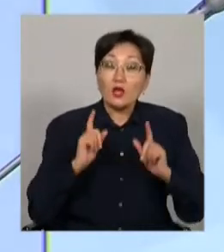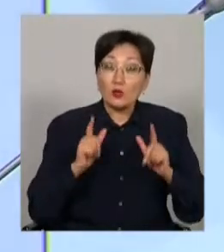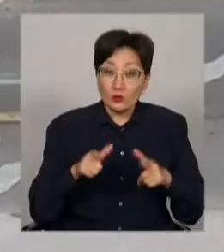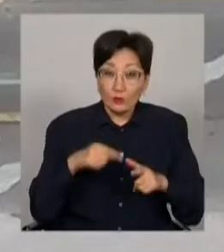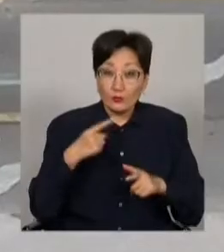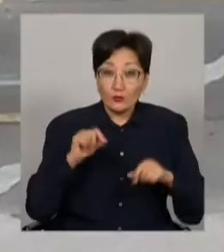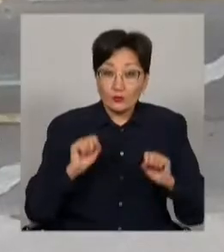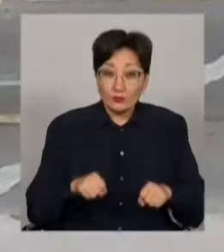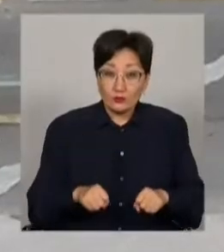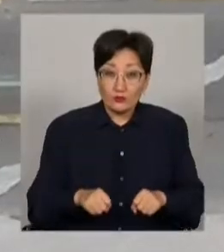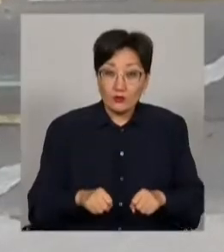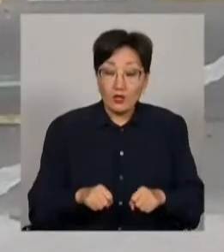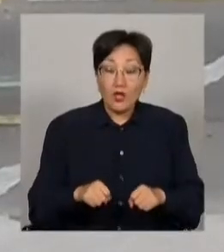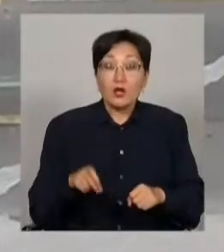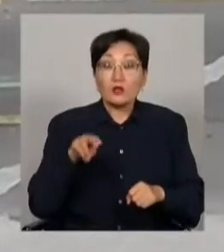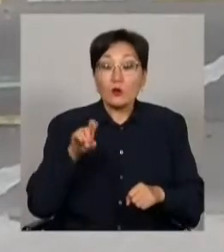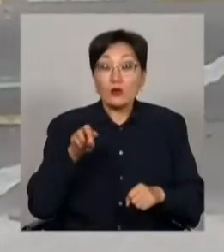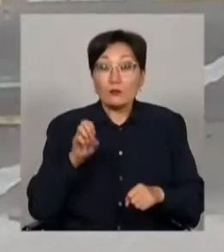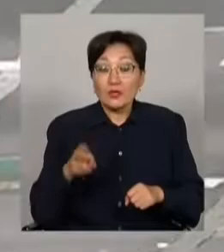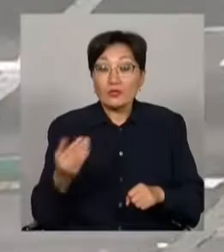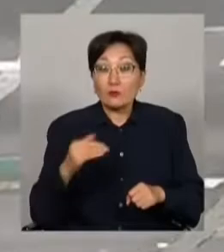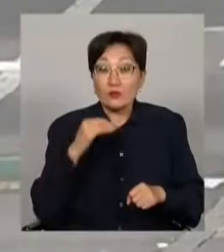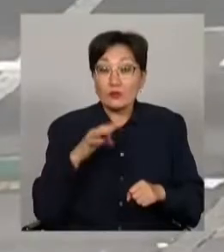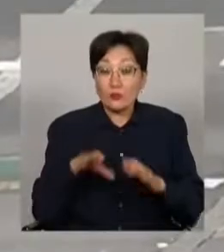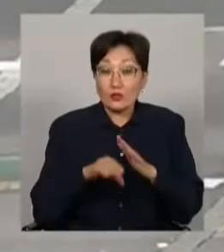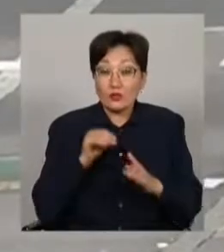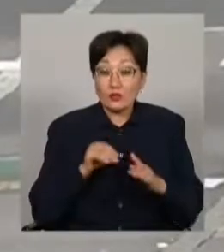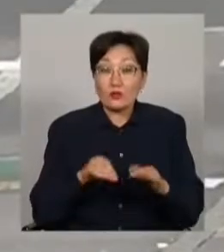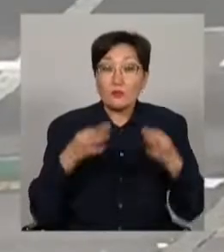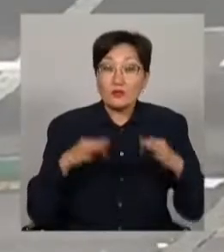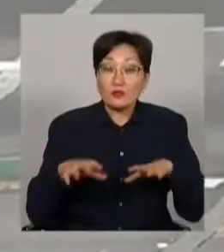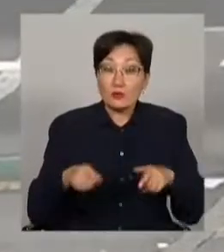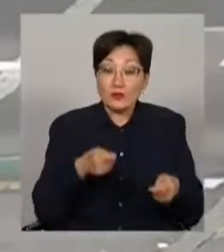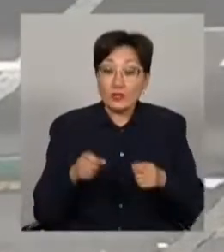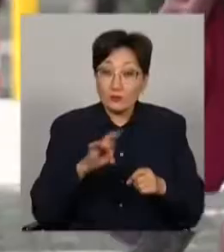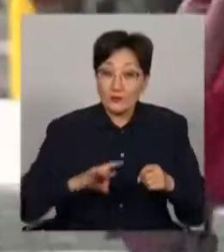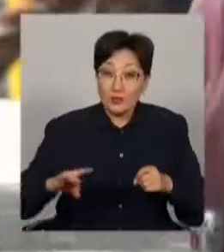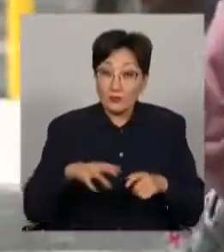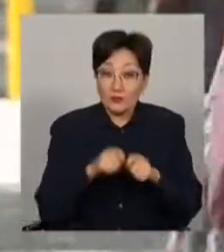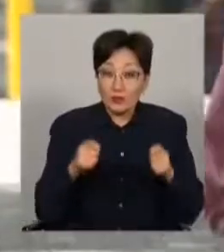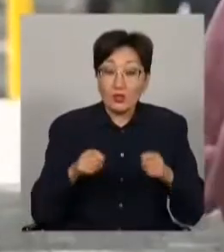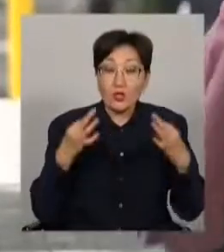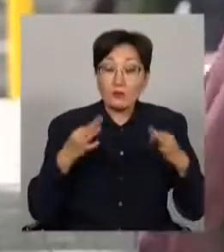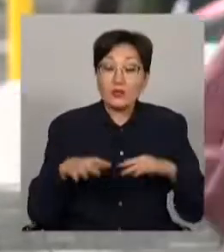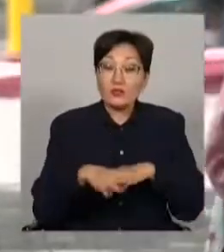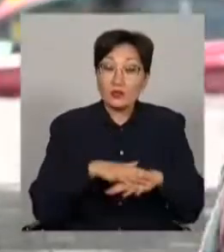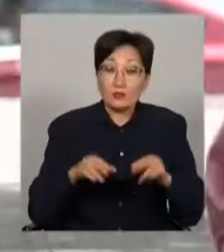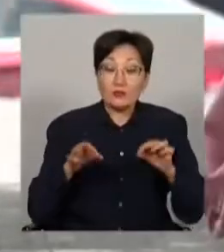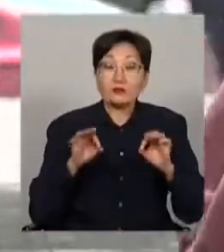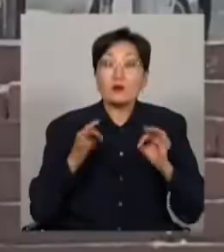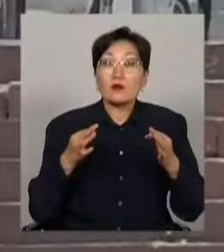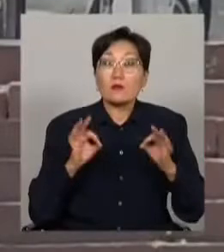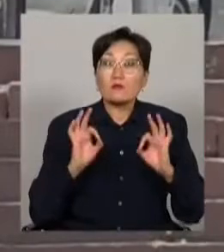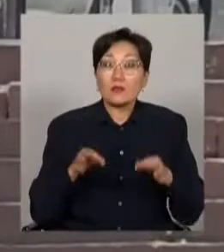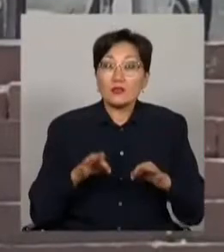болады. Ал Дәуренбек Құсайыновтың айтуынша референдум демократиялық республика құруға, ашық қоғам мен әділетті ел